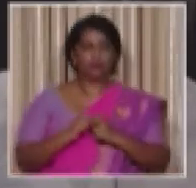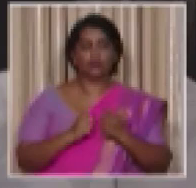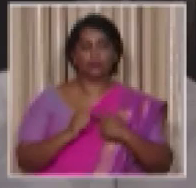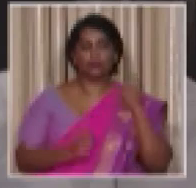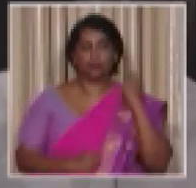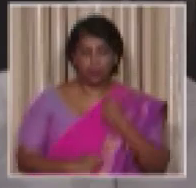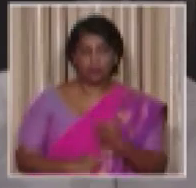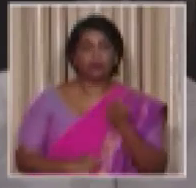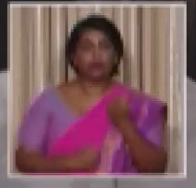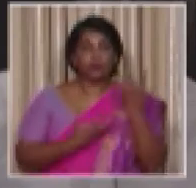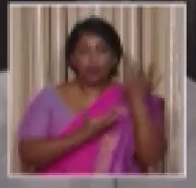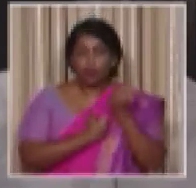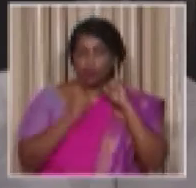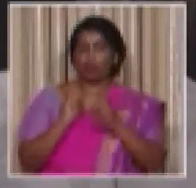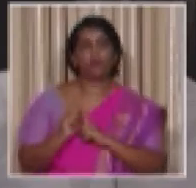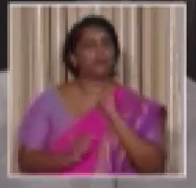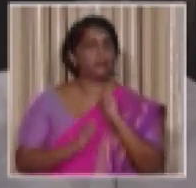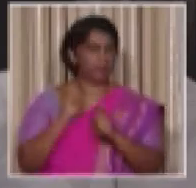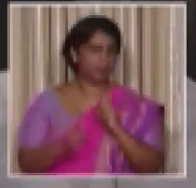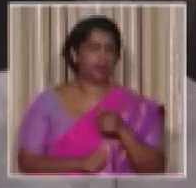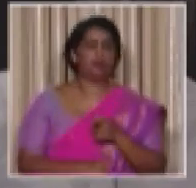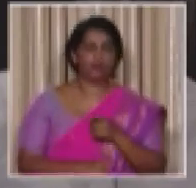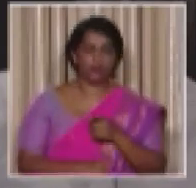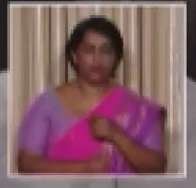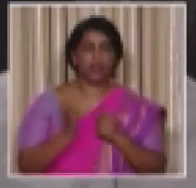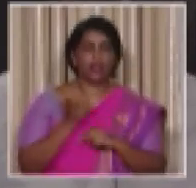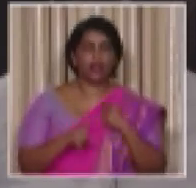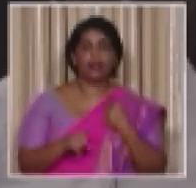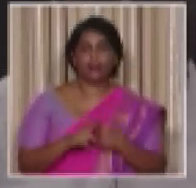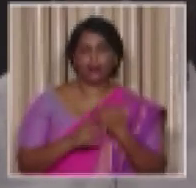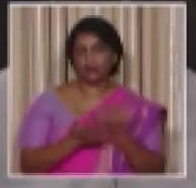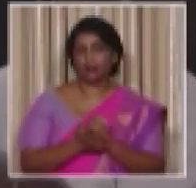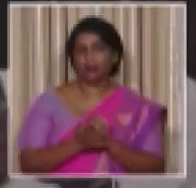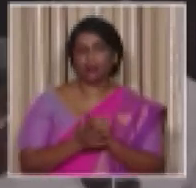ගෙවීමට ප්‍රතිපාදන ලැබෙන හැටියට ගෙවනවා. ඒකේ tax අය කිරීමක් තියෙනවා. ඒකෙන් ඉවත් කරන්නයි කියලා අපි ඉල්ලීමක්